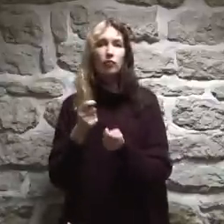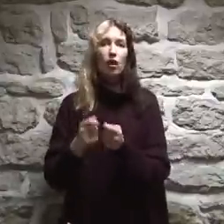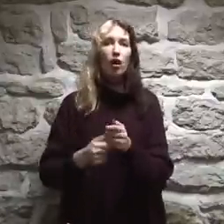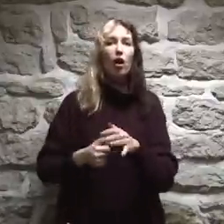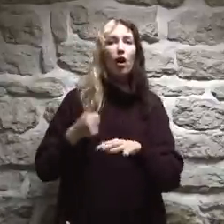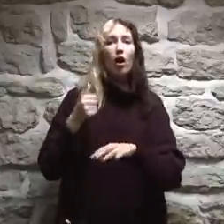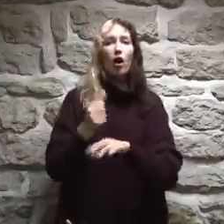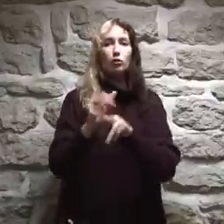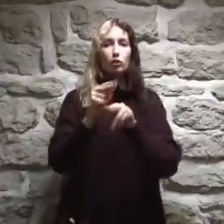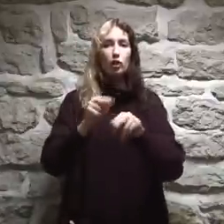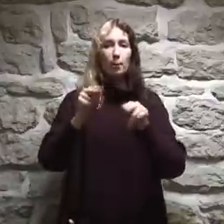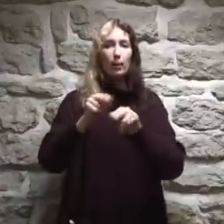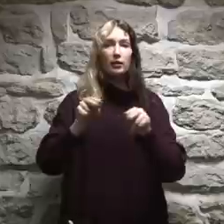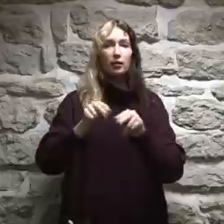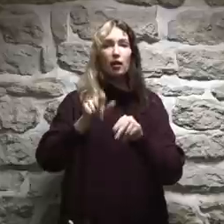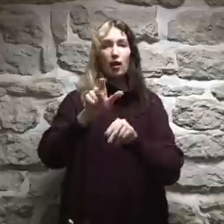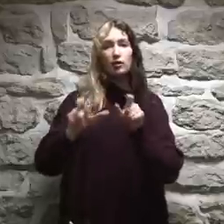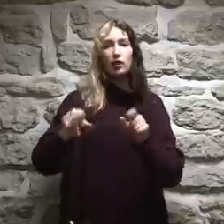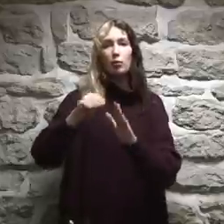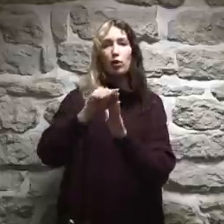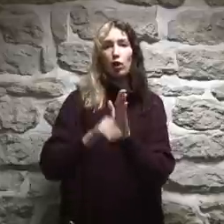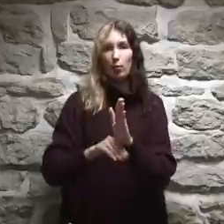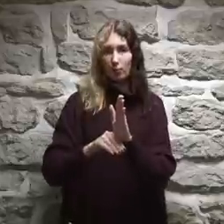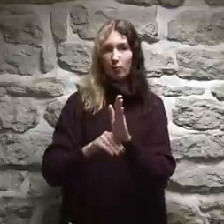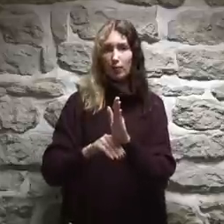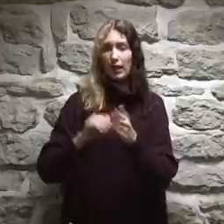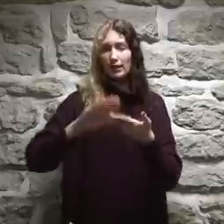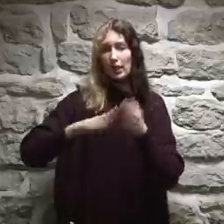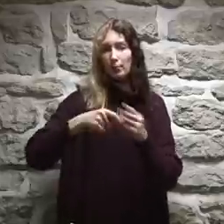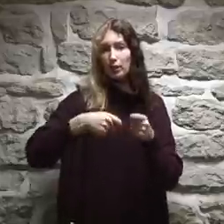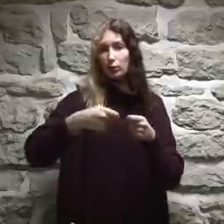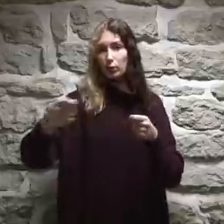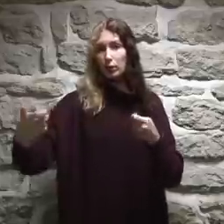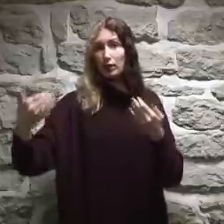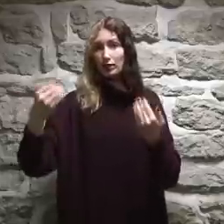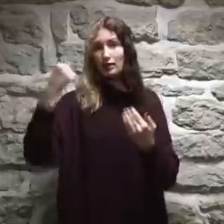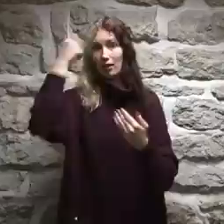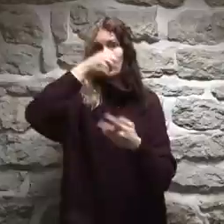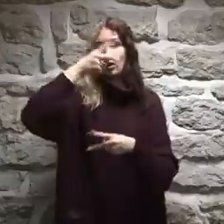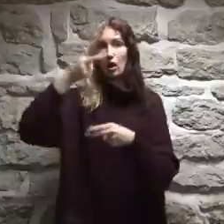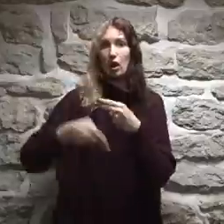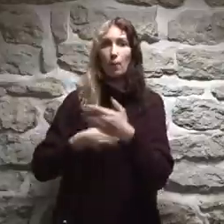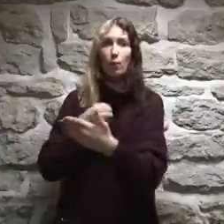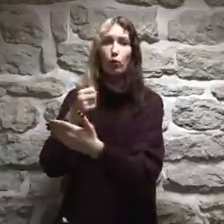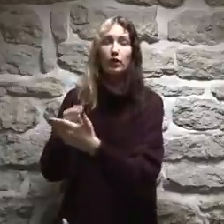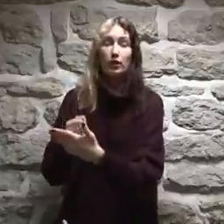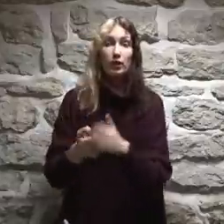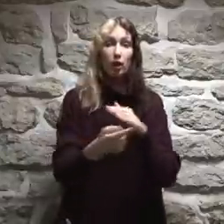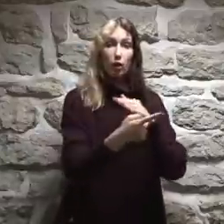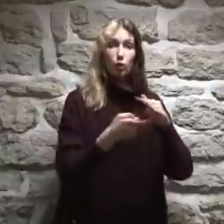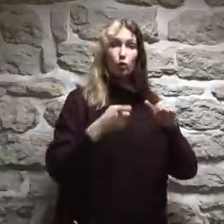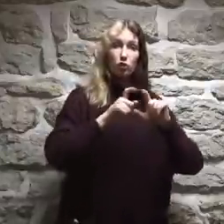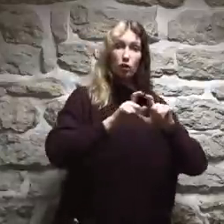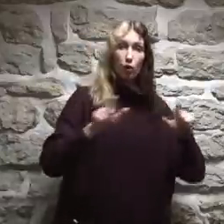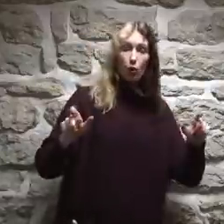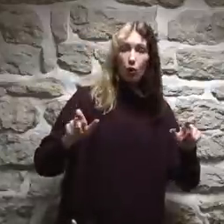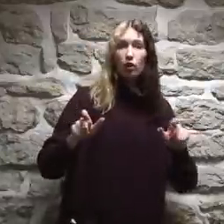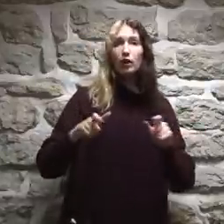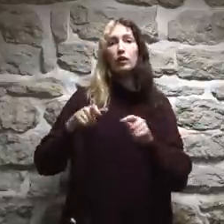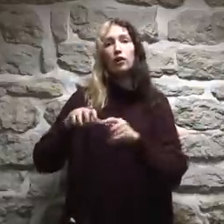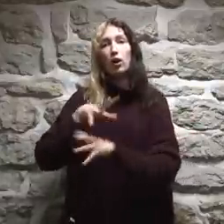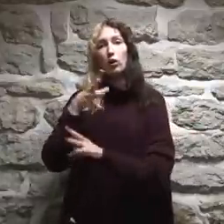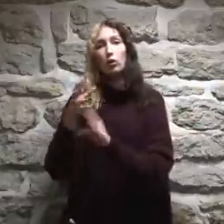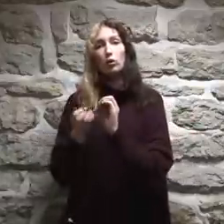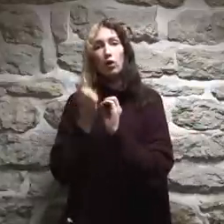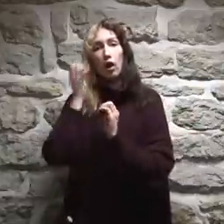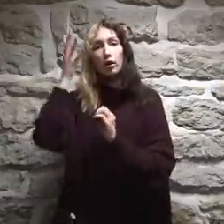ka lepingu selle aasta lõpuni, et koolid, nii kutsekoolid kui üldhariduskoolid saavad kasutada asendusõpetajate